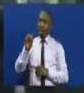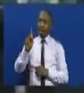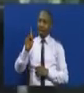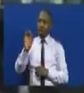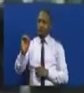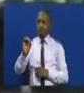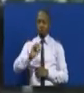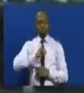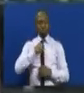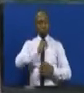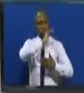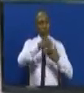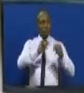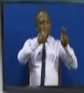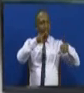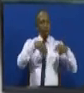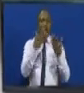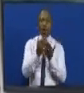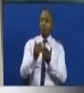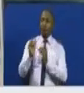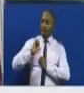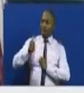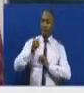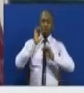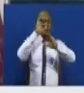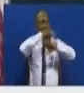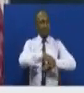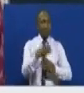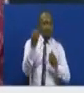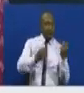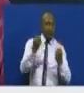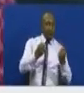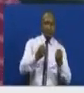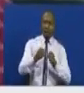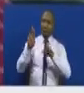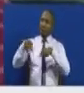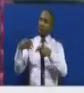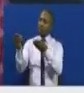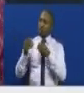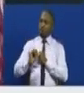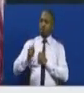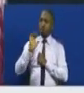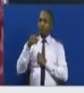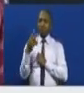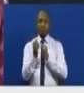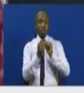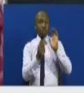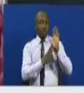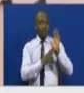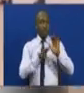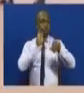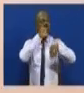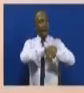kuomba kibali cha kukamata magari. Tuliporudi mahakamani tukapewa hicho kibali tarehe 17 mwezi wa 4/2020 cha kukamata